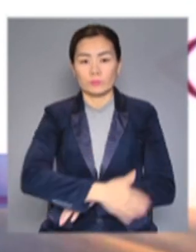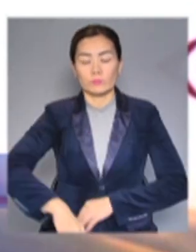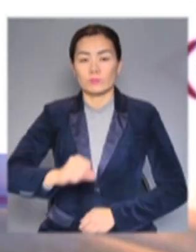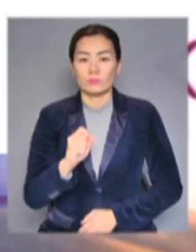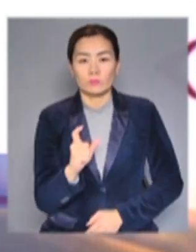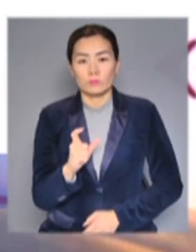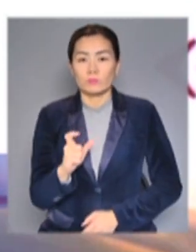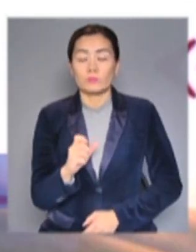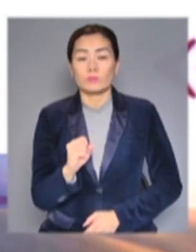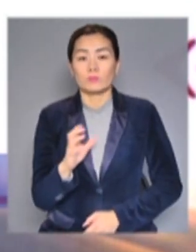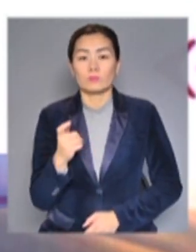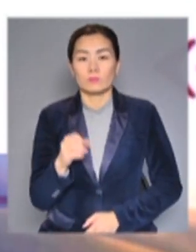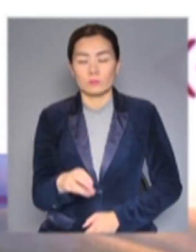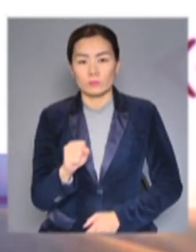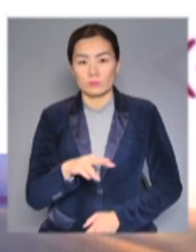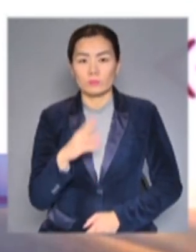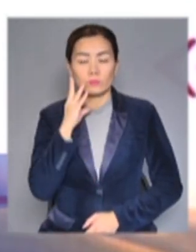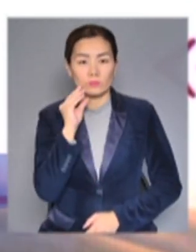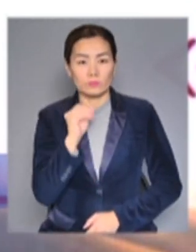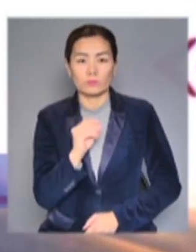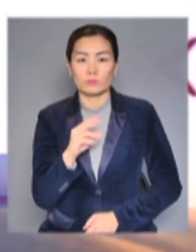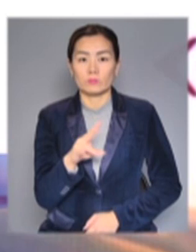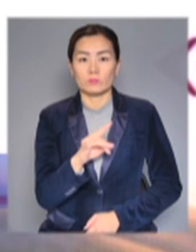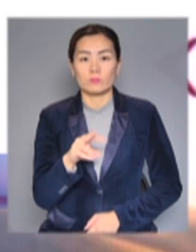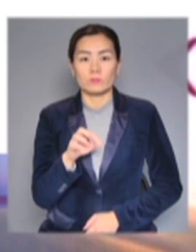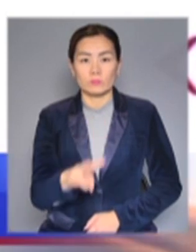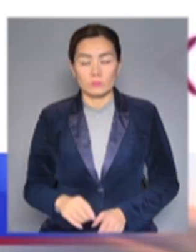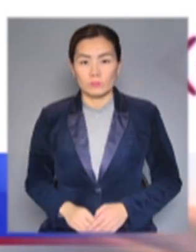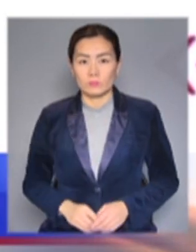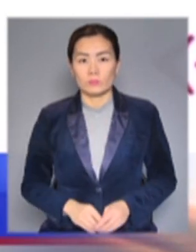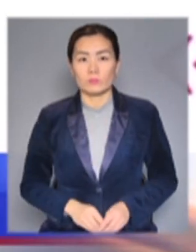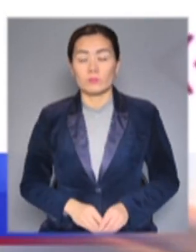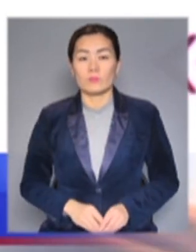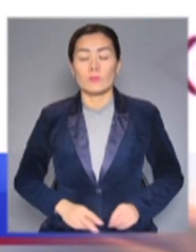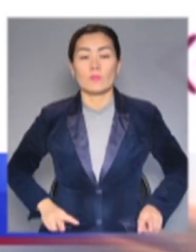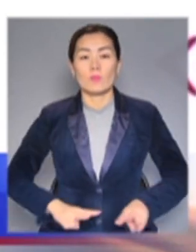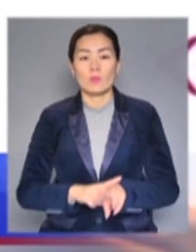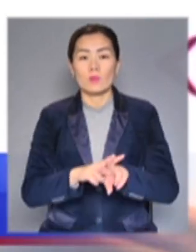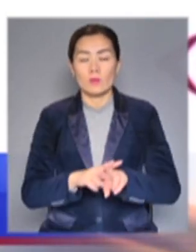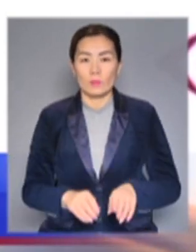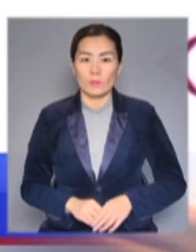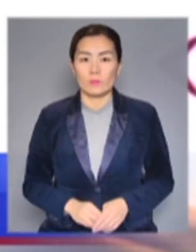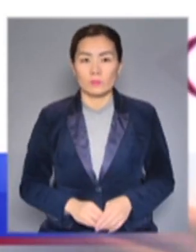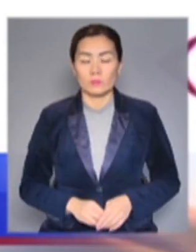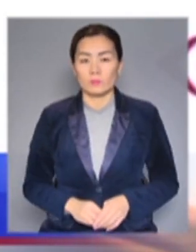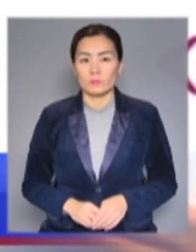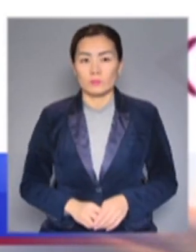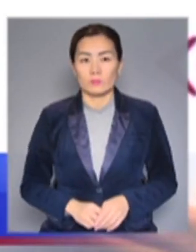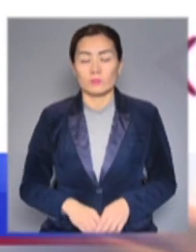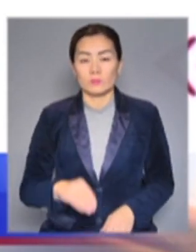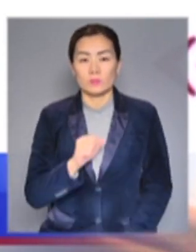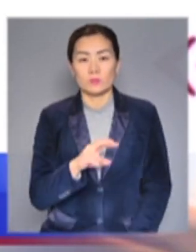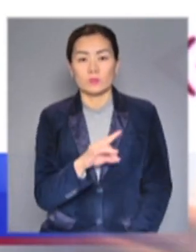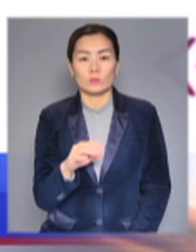Асқар Кенжеғалиев, Алматы консерваторияның оқытушысы Нұрлан Төменбаев, Астана филармонияның әртісі